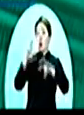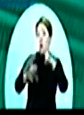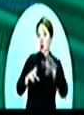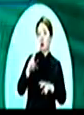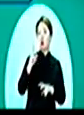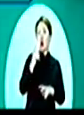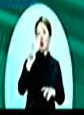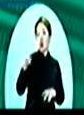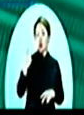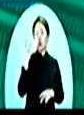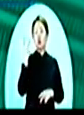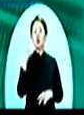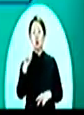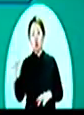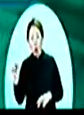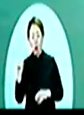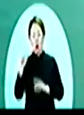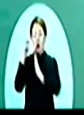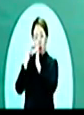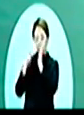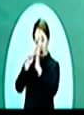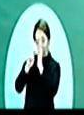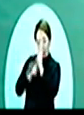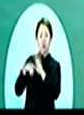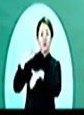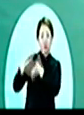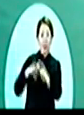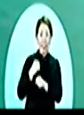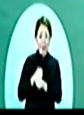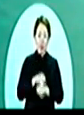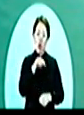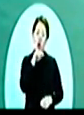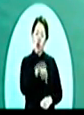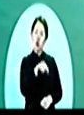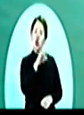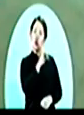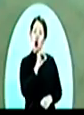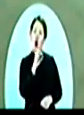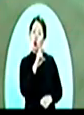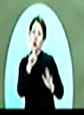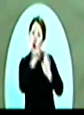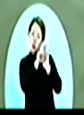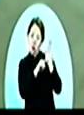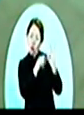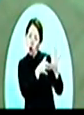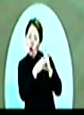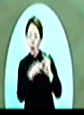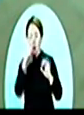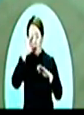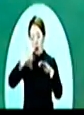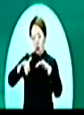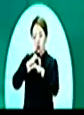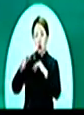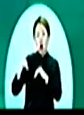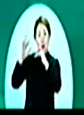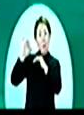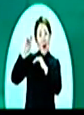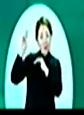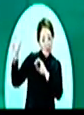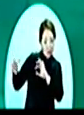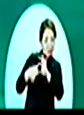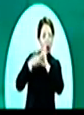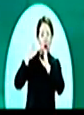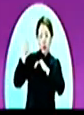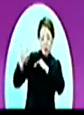хөтөлбөрүүдийг хэрэгжүүлэн ажиллаж байна. Ноолуур хөтөлбөрийн хүрээнд Монгол Улсын Хөгжлийн банкны их үсвэрээр ноолуур